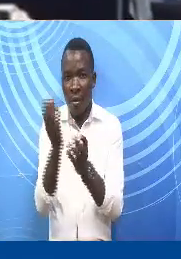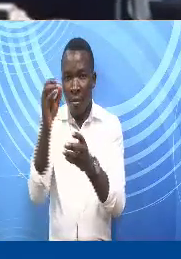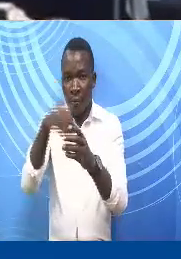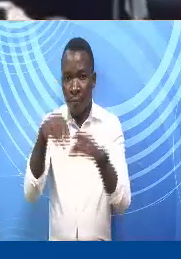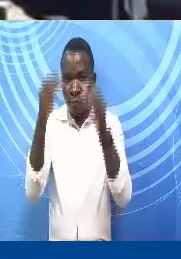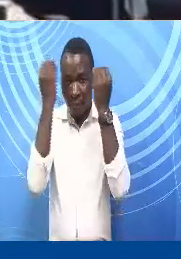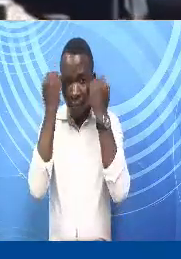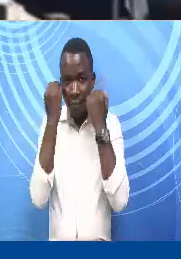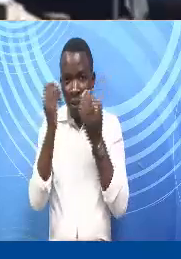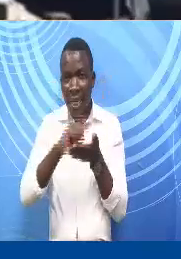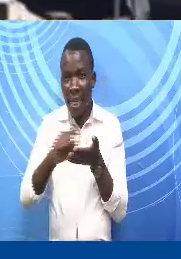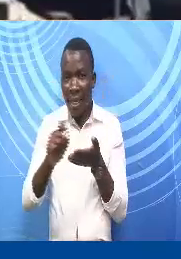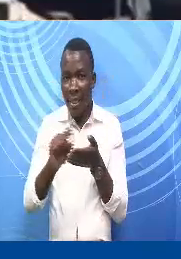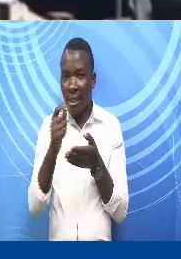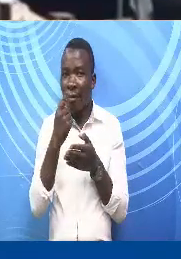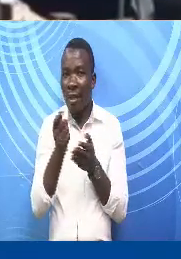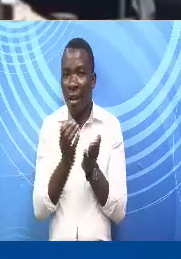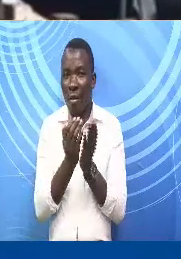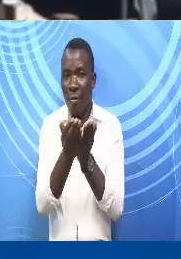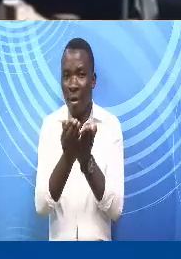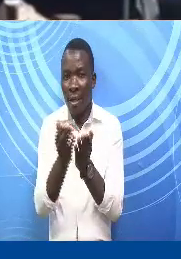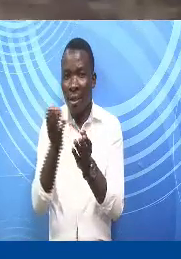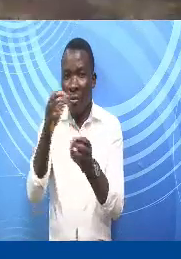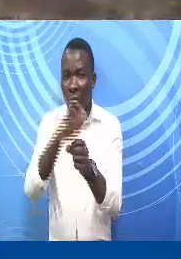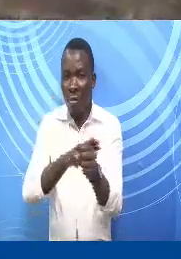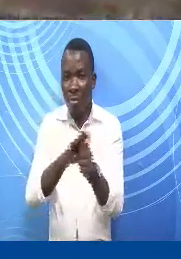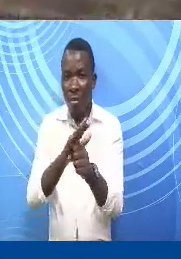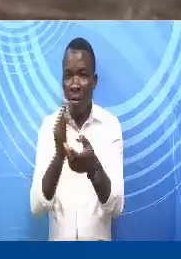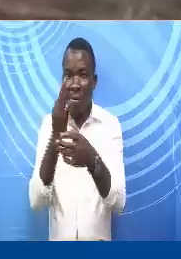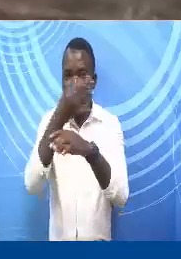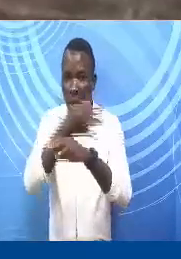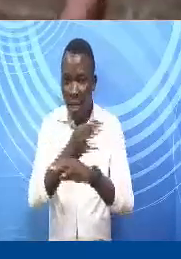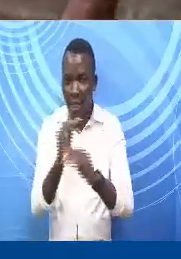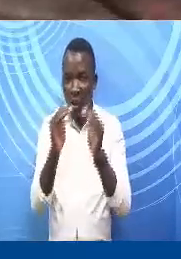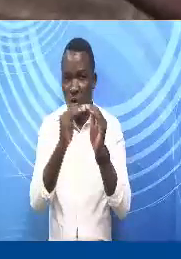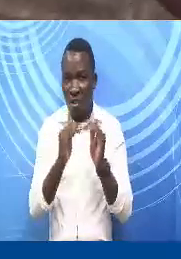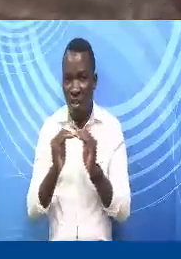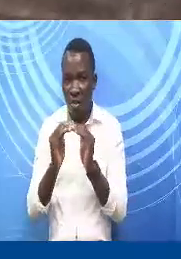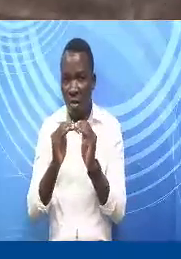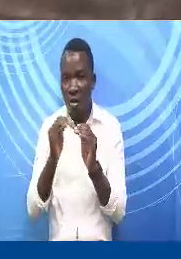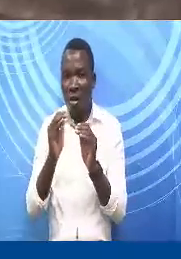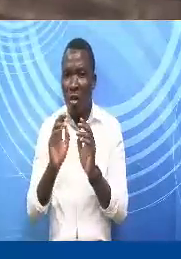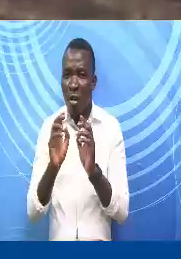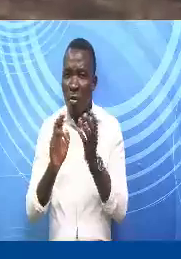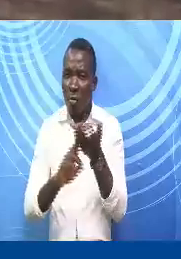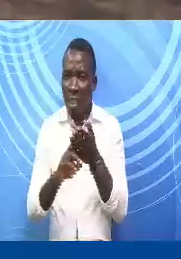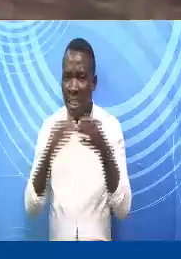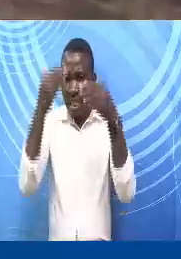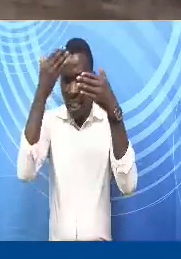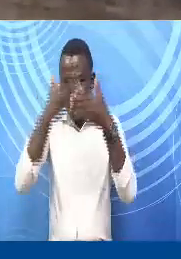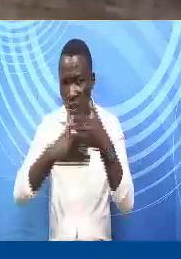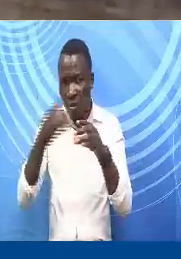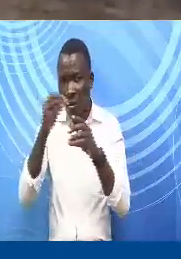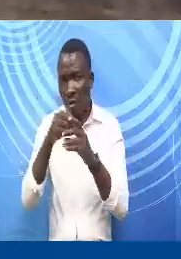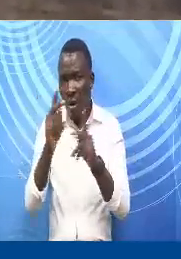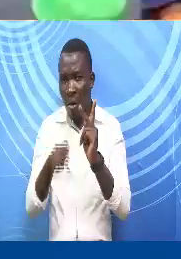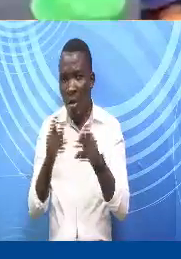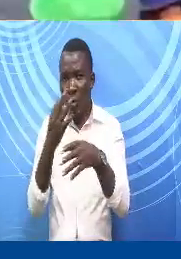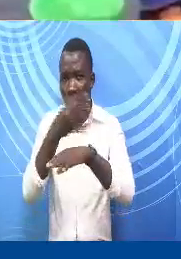rukiko. Yanditse agira ati "Ubwato bupakiye bwarengeje urugero ugenda nijoro butwaye abagenzi